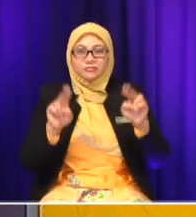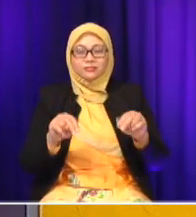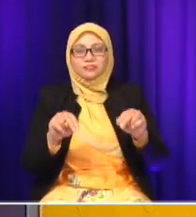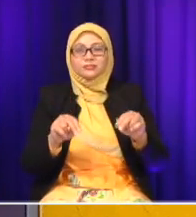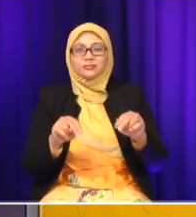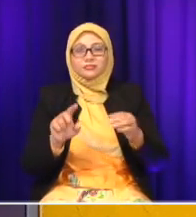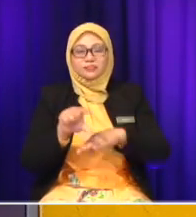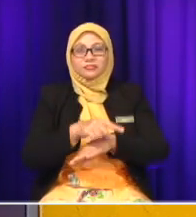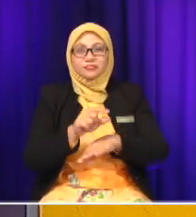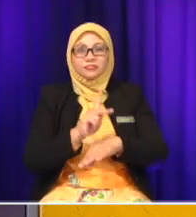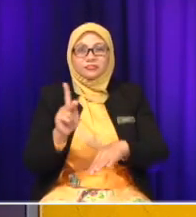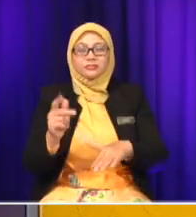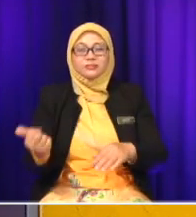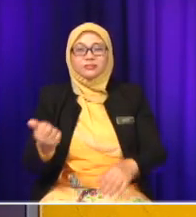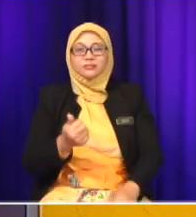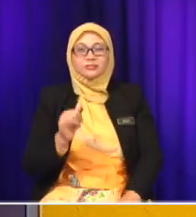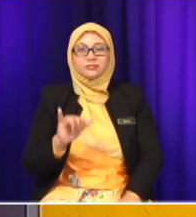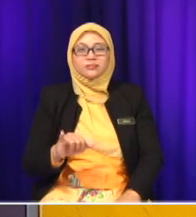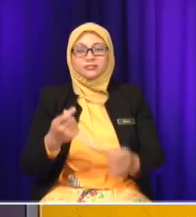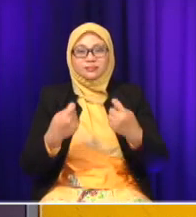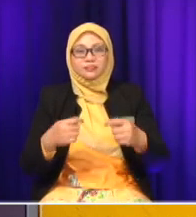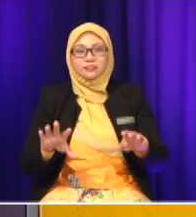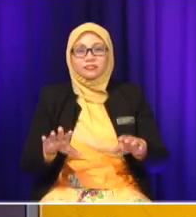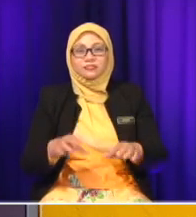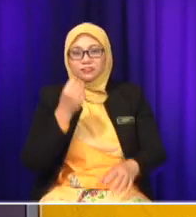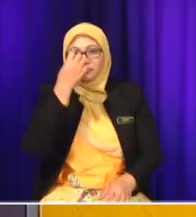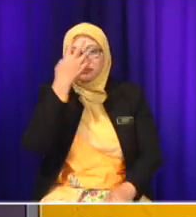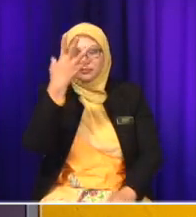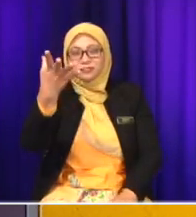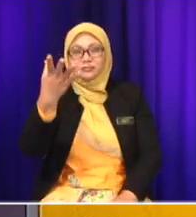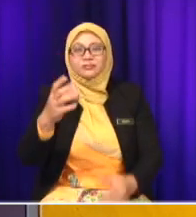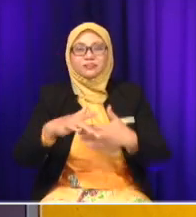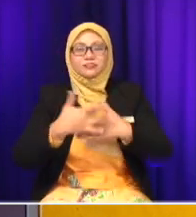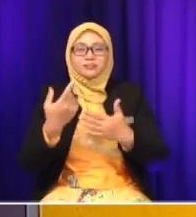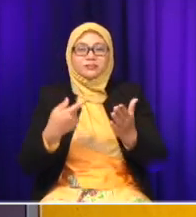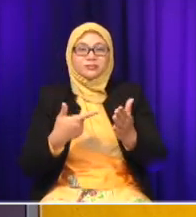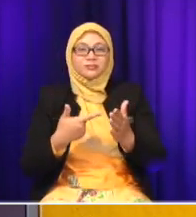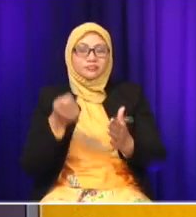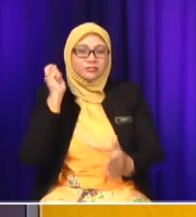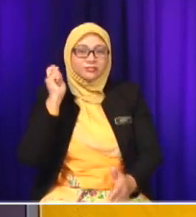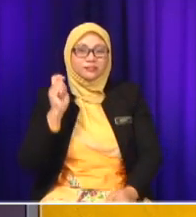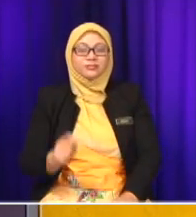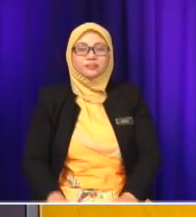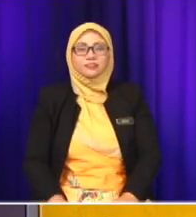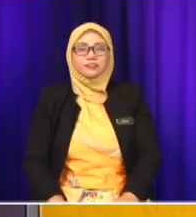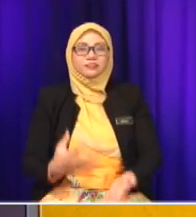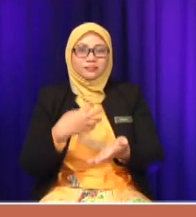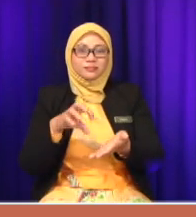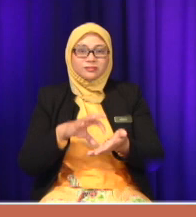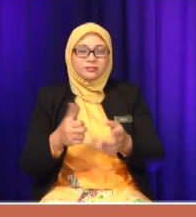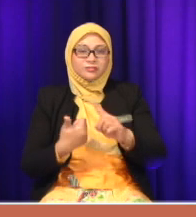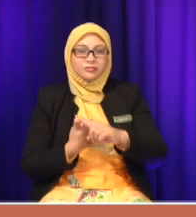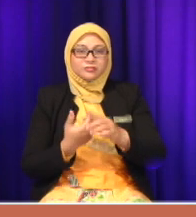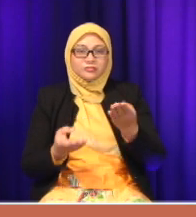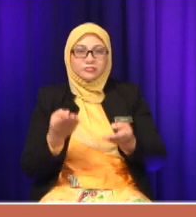alat yang telah kita Nyatakan di awal tadi iaitu tolok mampatan baik kerosakan yang pertama Oke mungkin